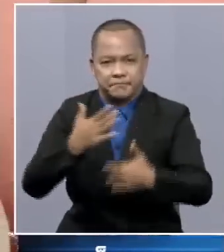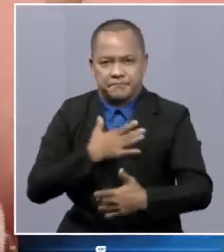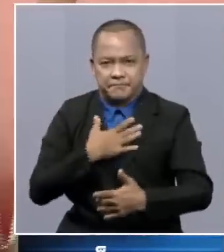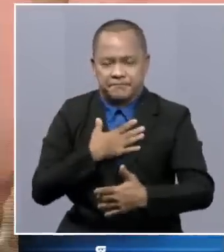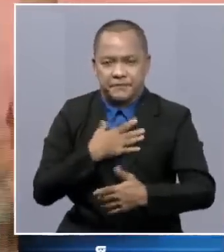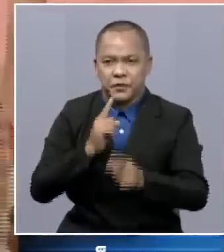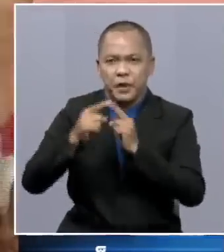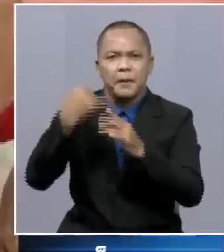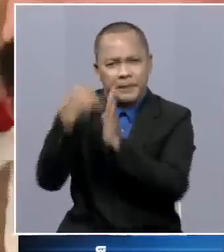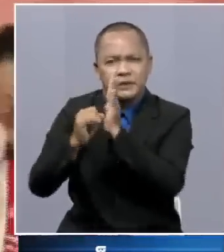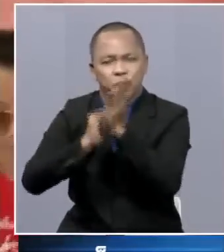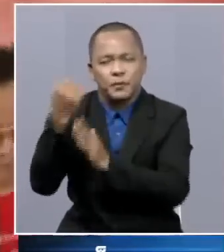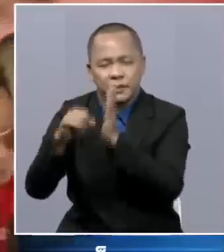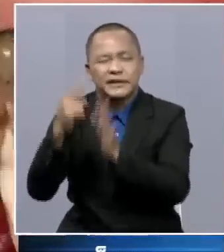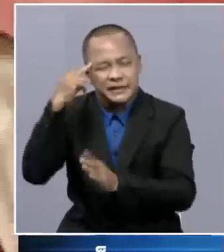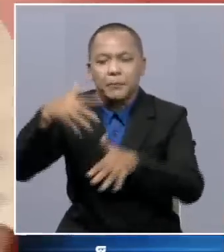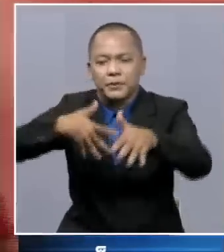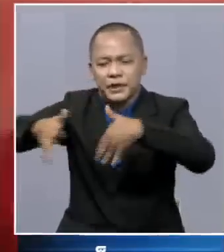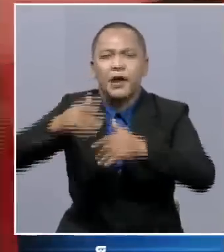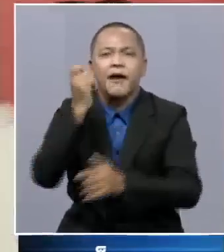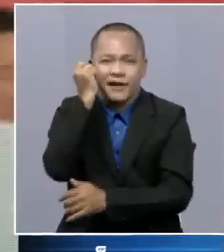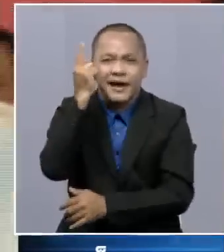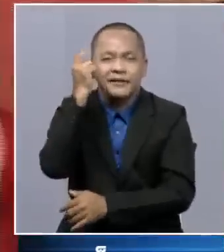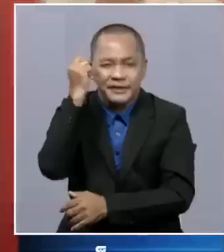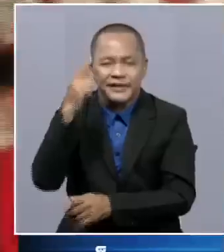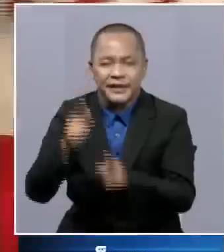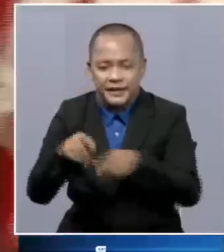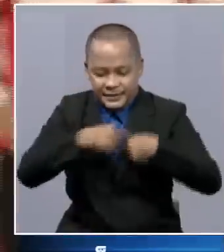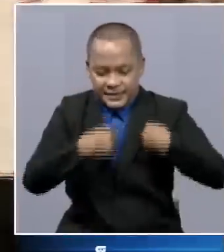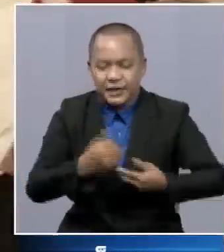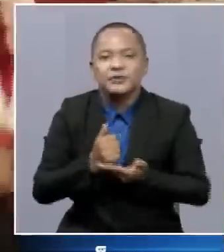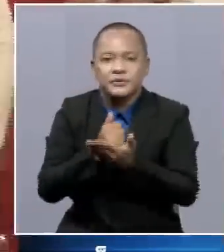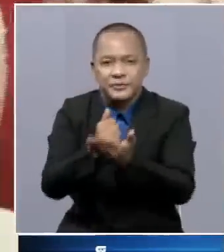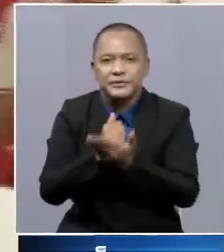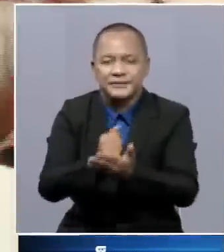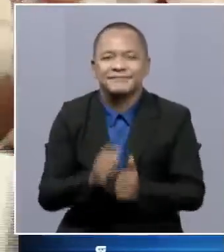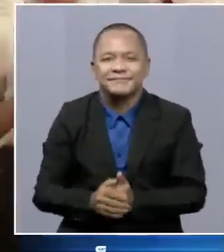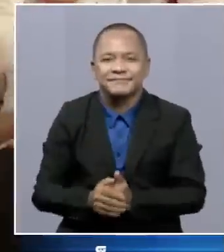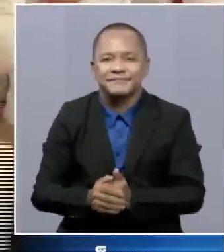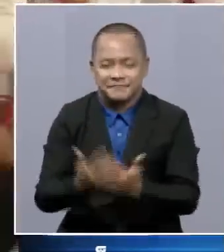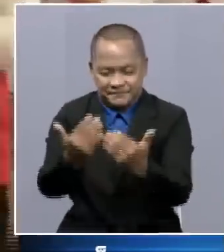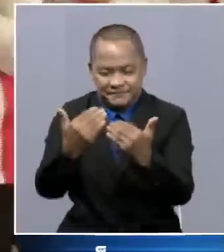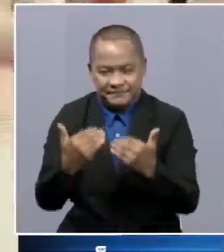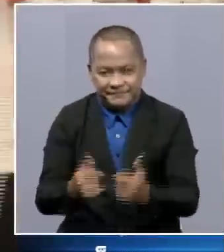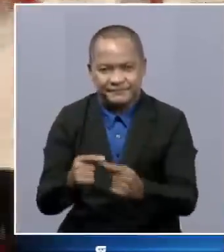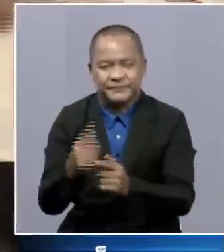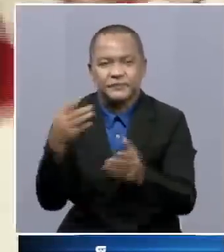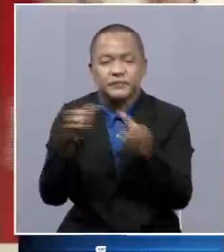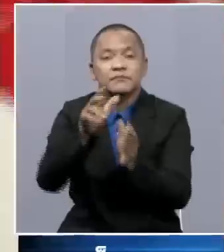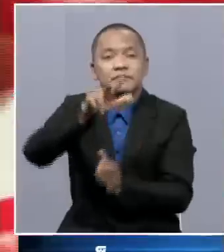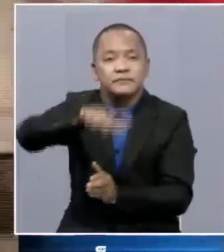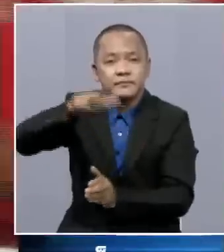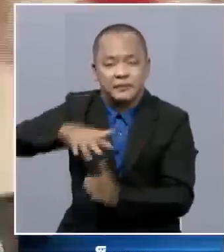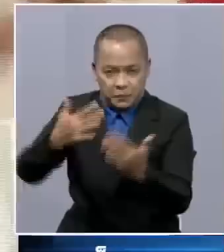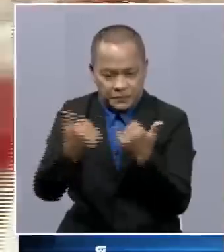องเนี่ยก็ยังพูดผิดถูกเลยแต่เชื่อว่าประชาชนก็เข้าใจเนี่ยนะคะก็ให้กำลังใจคุณเศรษฐาด้วยคุณผู้ชมค่ะทีนี้เนี่ยพอพูดถึงพรรคเพื่อไทยเนี่